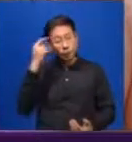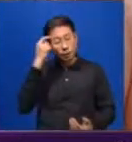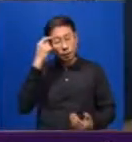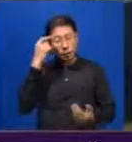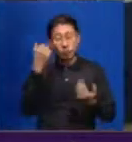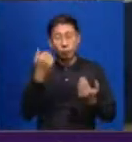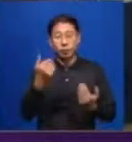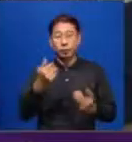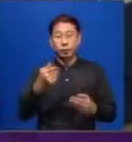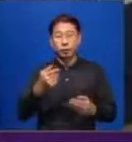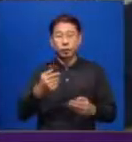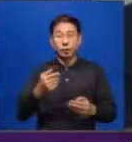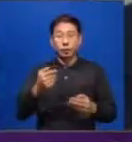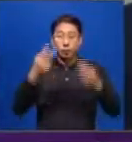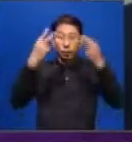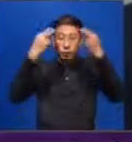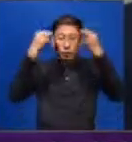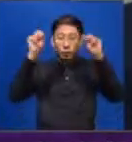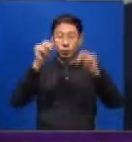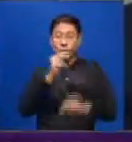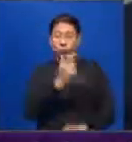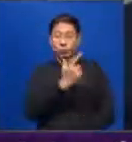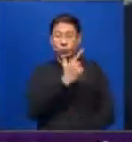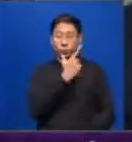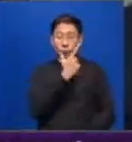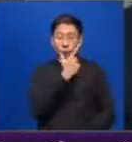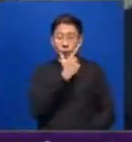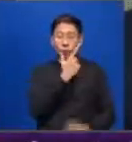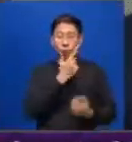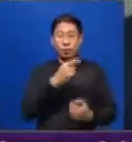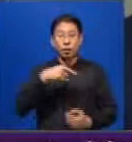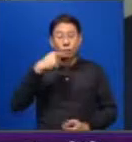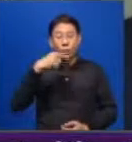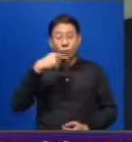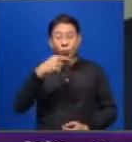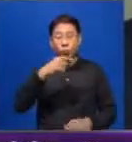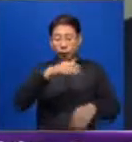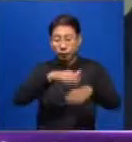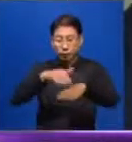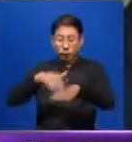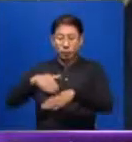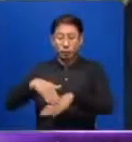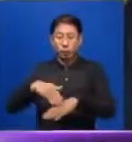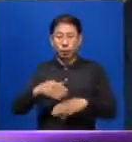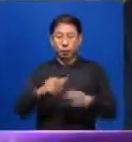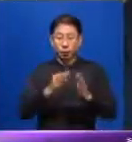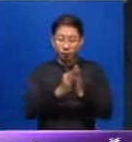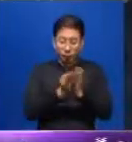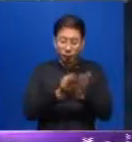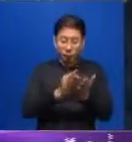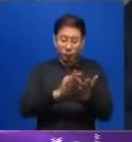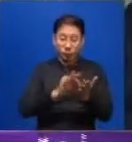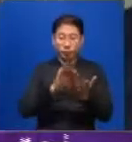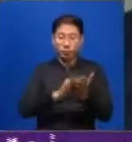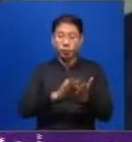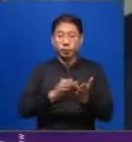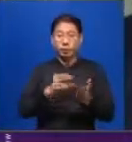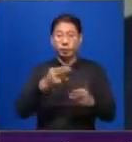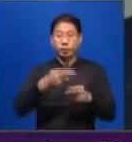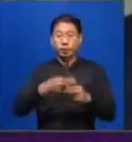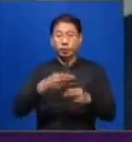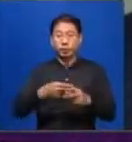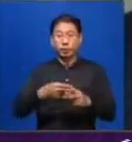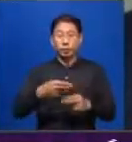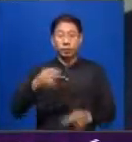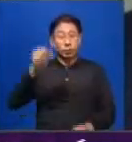กับนายอภิสิทธิ์เวชชาชีวะหัวหน้าพรรคประชาธิปัตย์ที่ออกมาเตือนการโพสต์ Facebookของนายสมชัยค่ะ